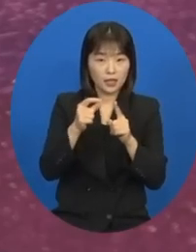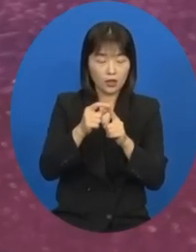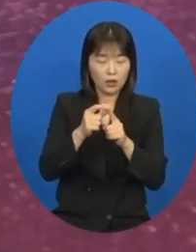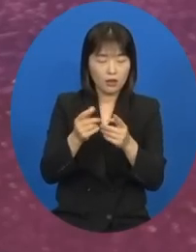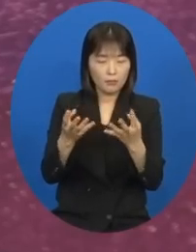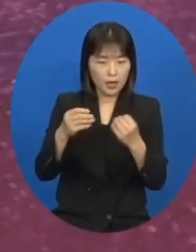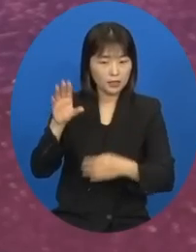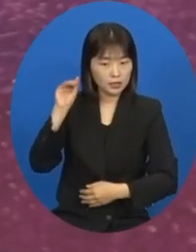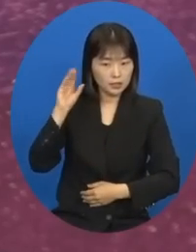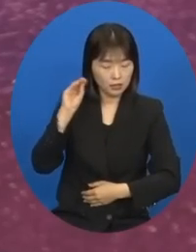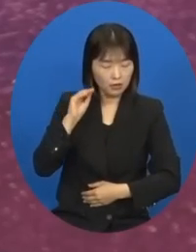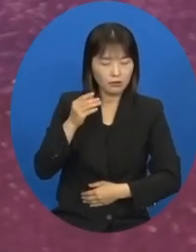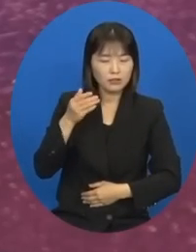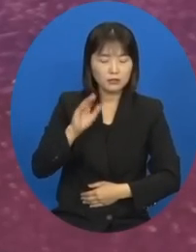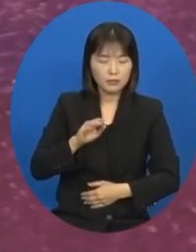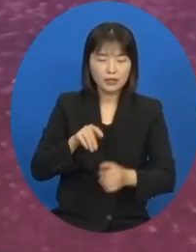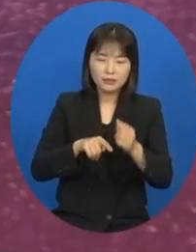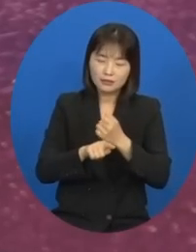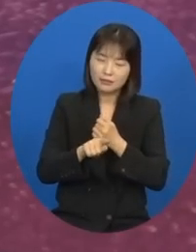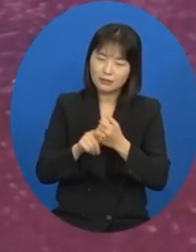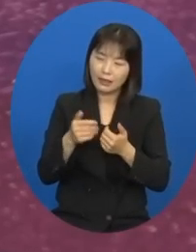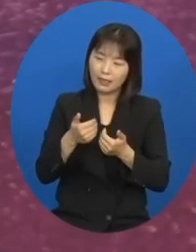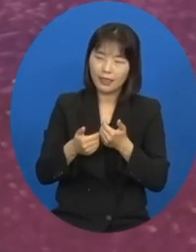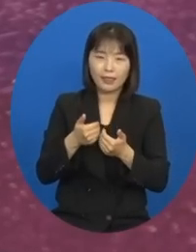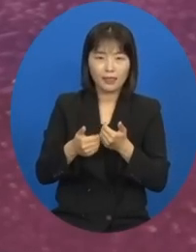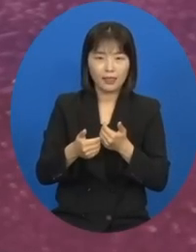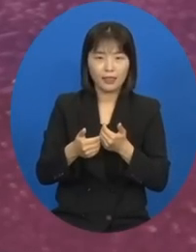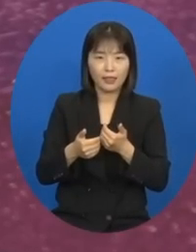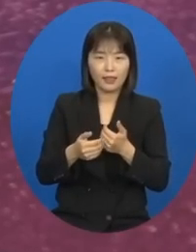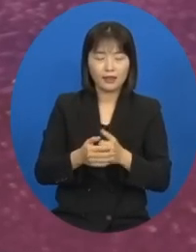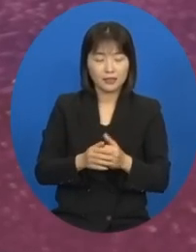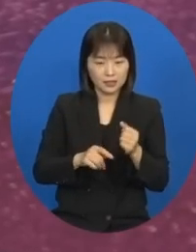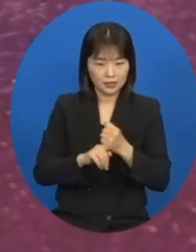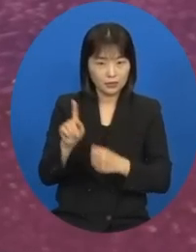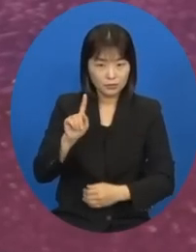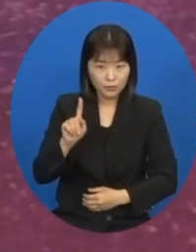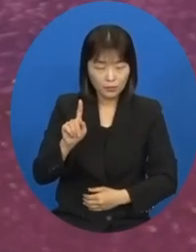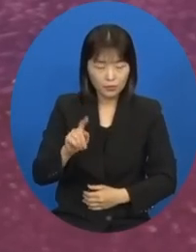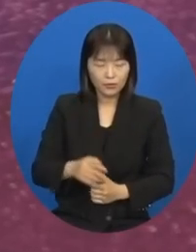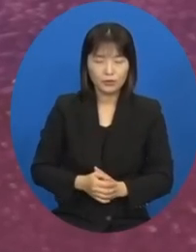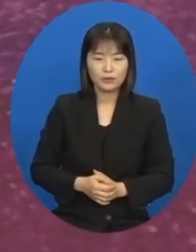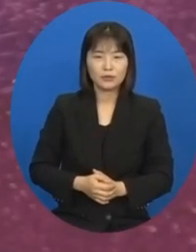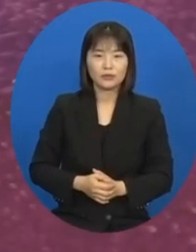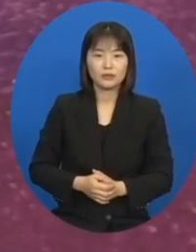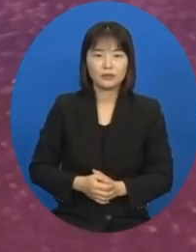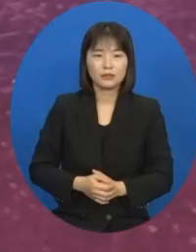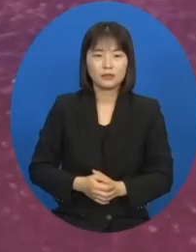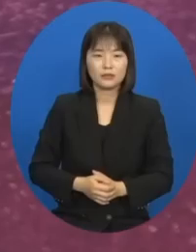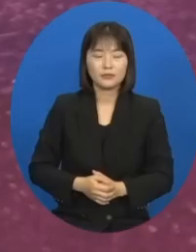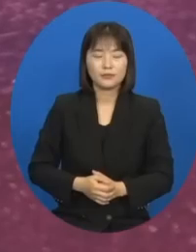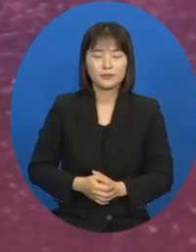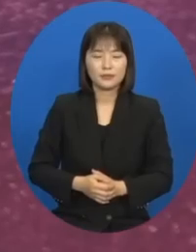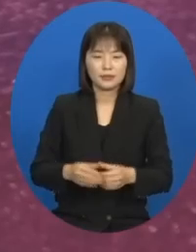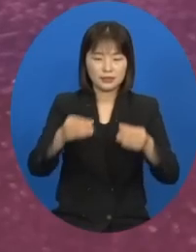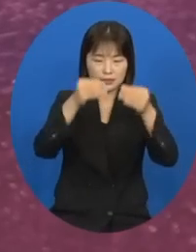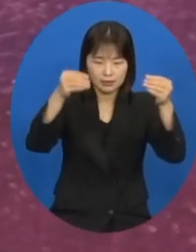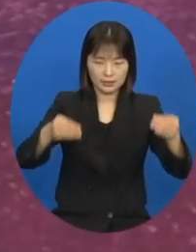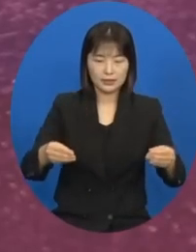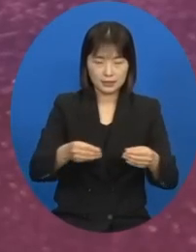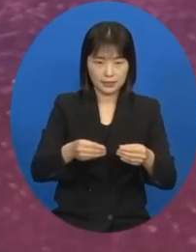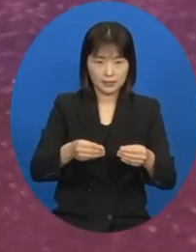들어왔지만요 뜻이 참 생소합니다 무슨 뜻인가 보니까요 틀 프레임을 의미하는